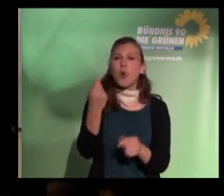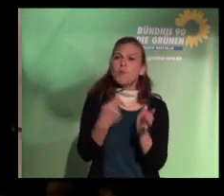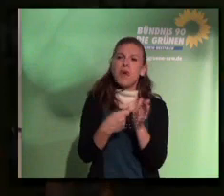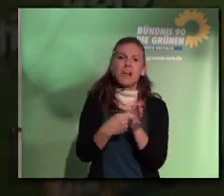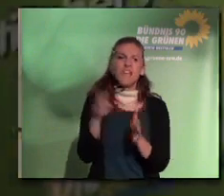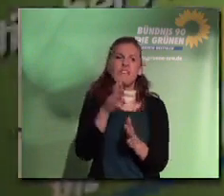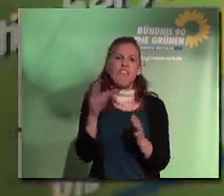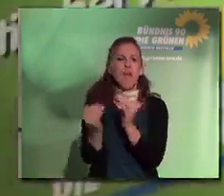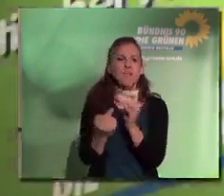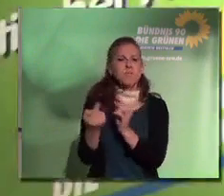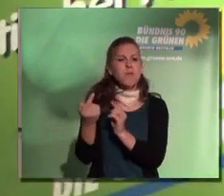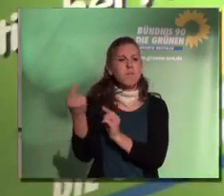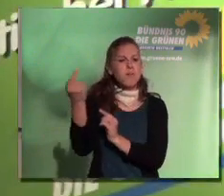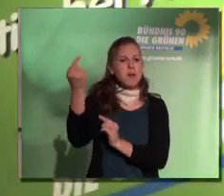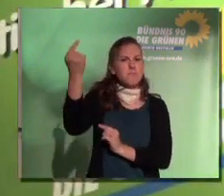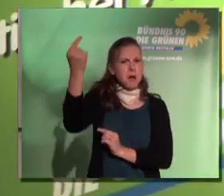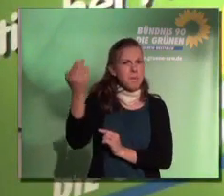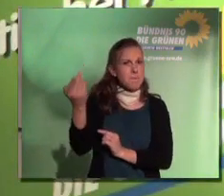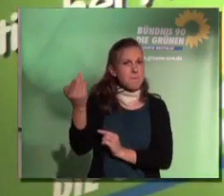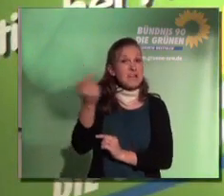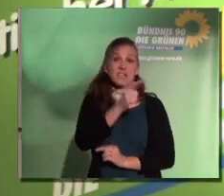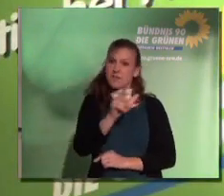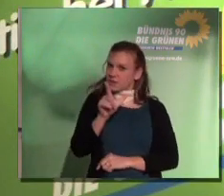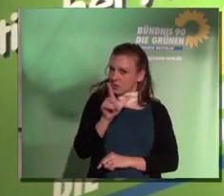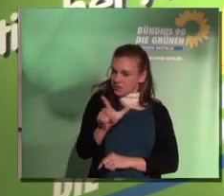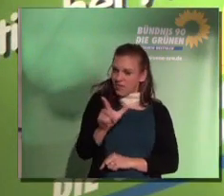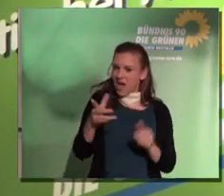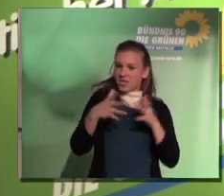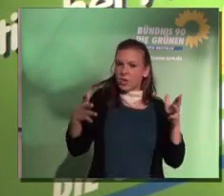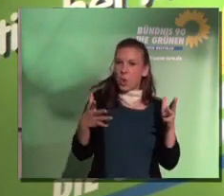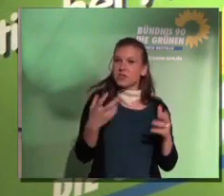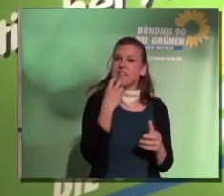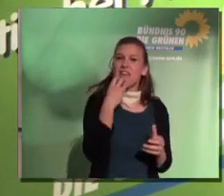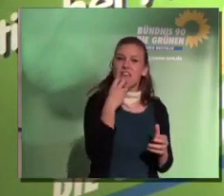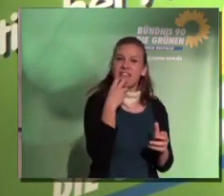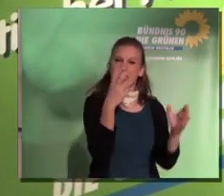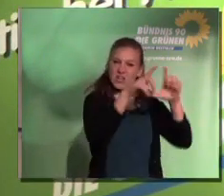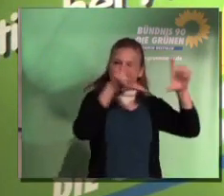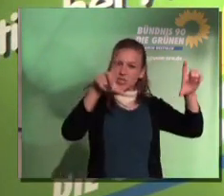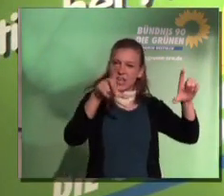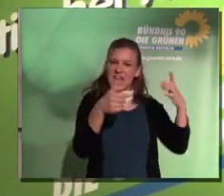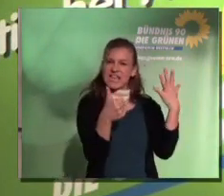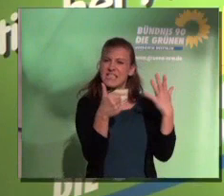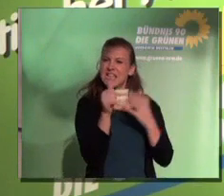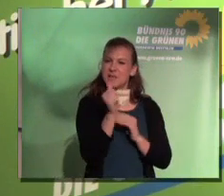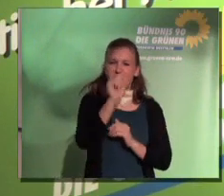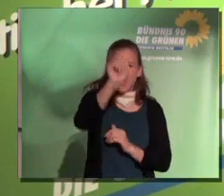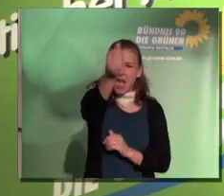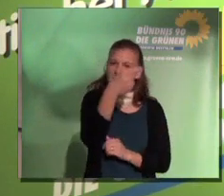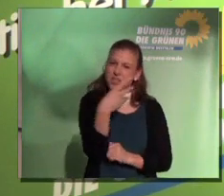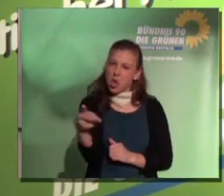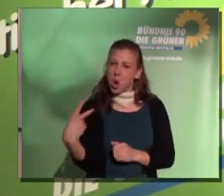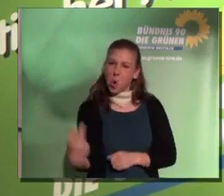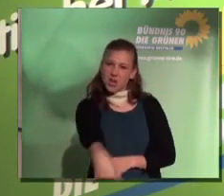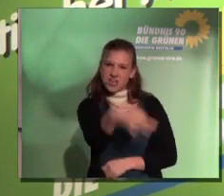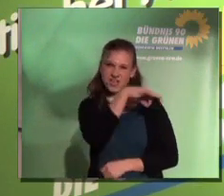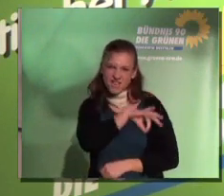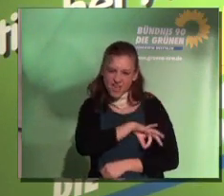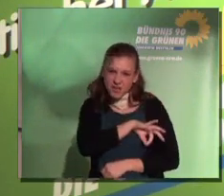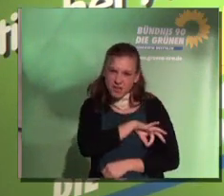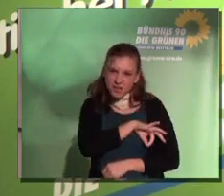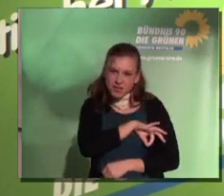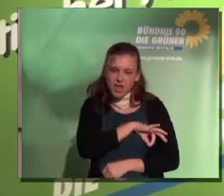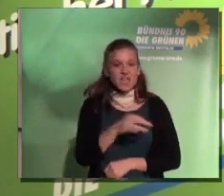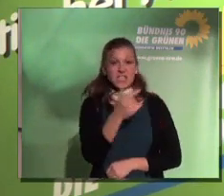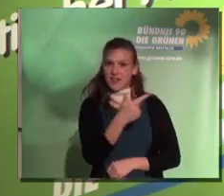hochgetrieben? 2002 hatten die großen Energiekonzerne 6 Milliarden Euro Gewinn. Und 2010,